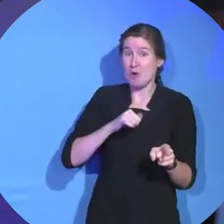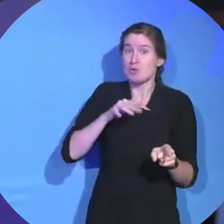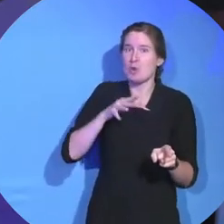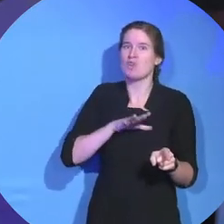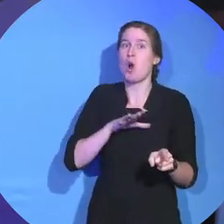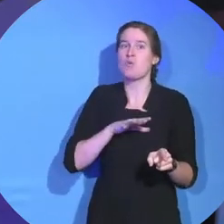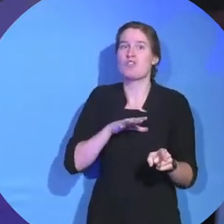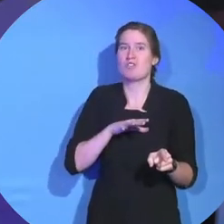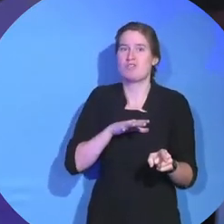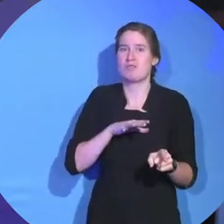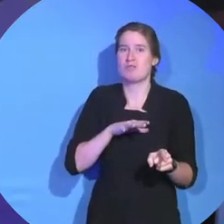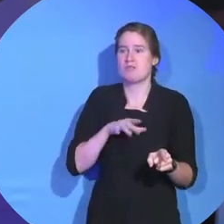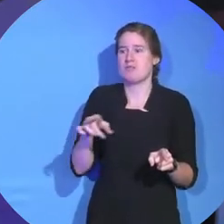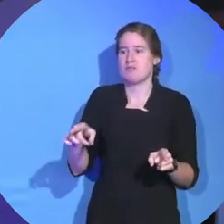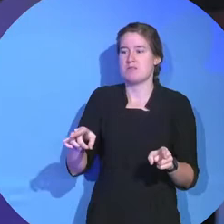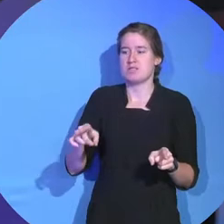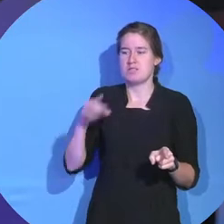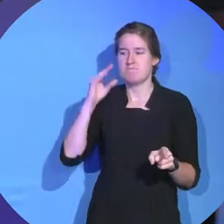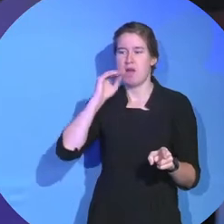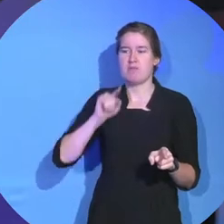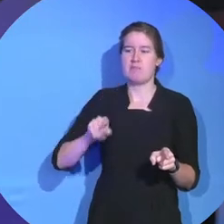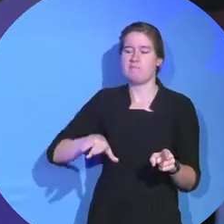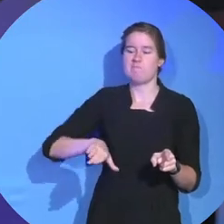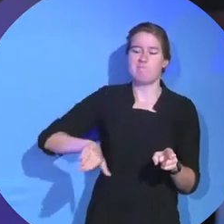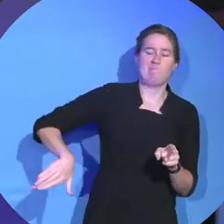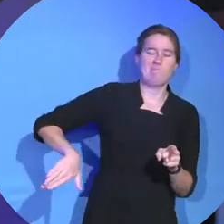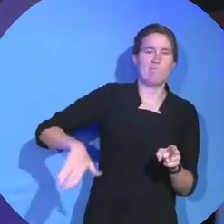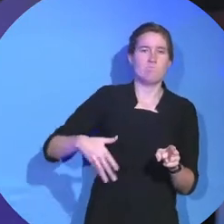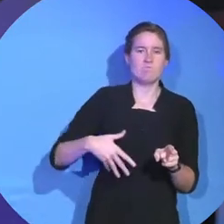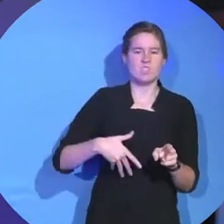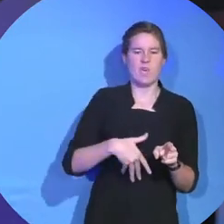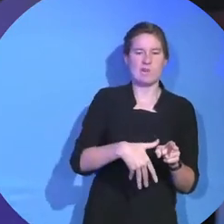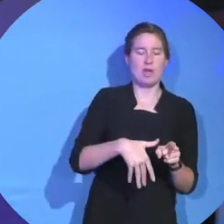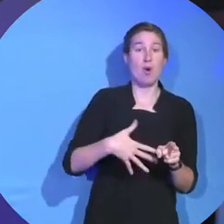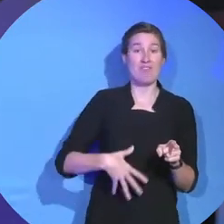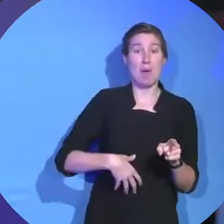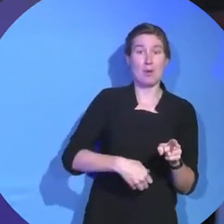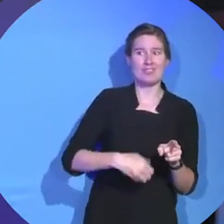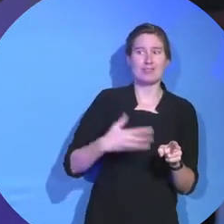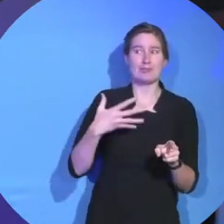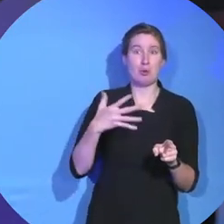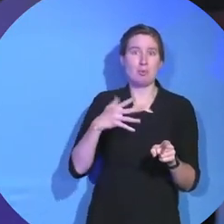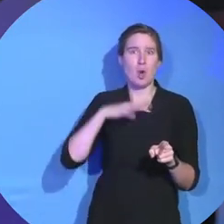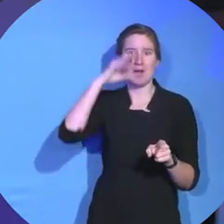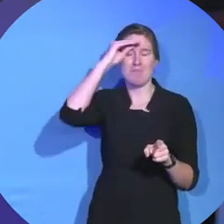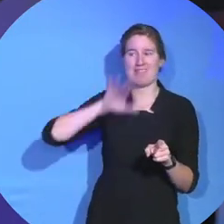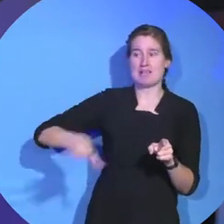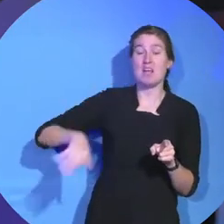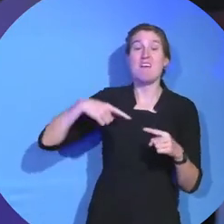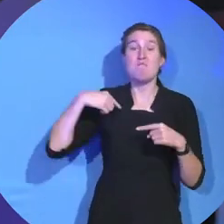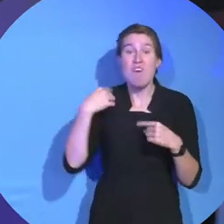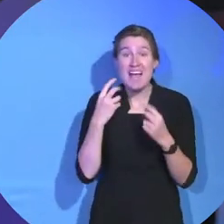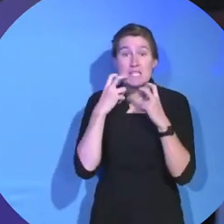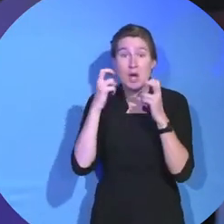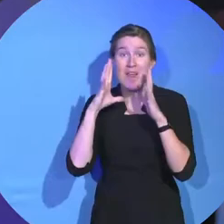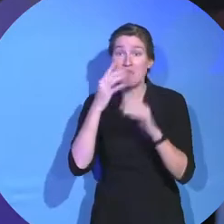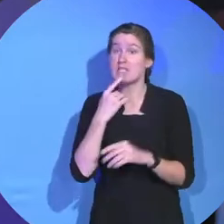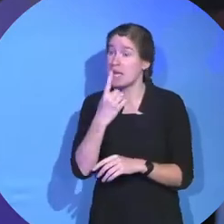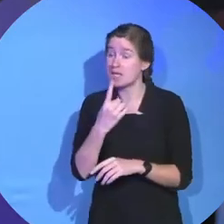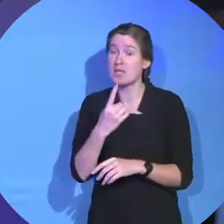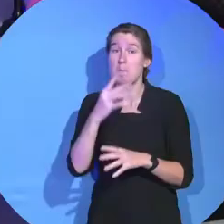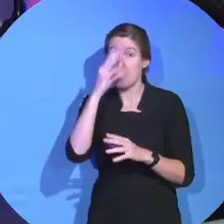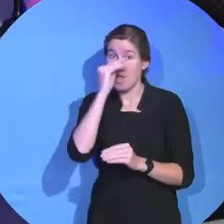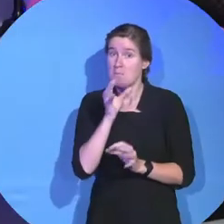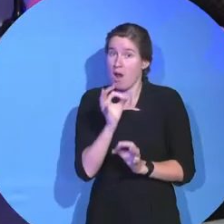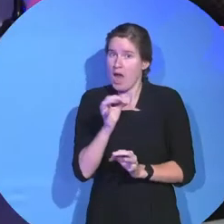bij bijvoorbeeld een abortus of bij juist een zwangerschap die ze behoudt. Maar wij vinden ook dat mannen veel meer hun verantwoordelijkheid moeten nemen. Hè. Dus